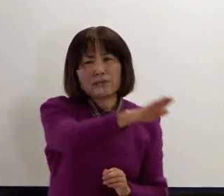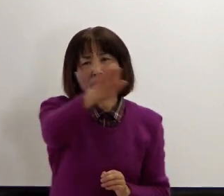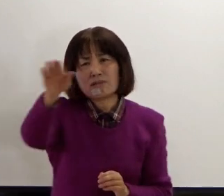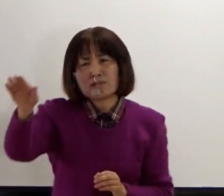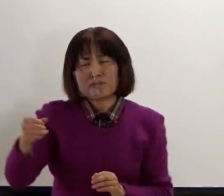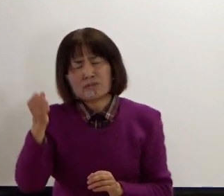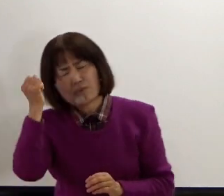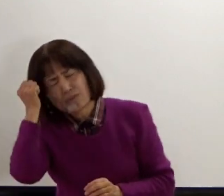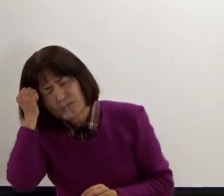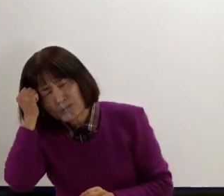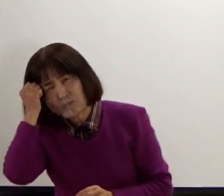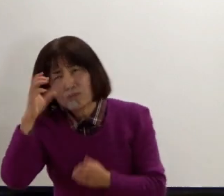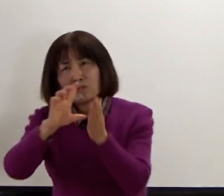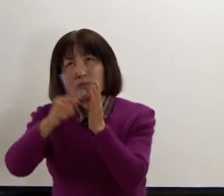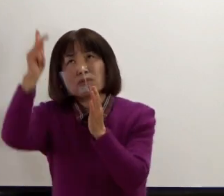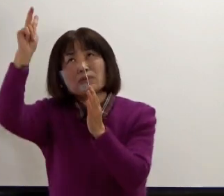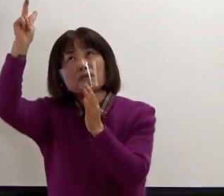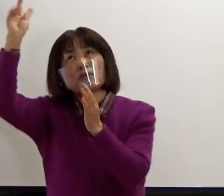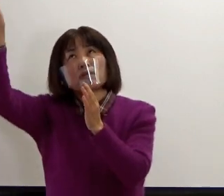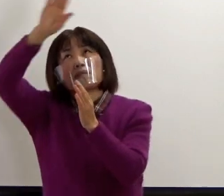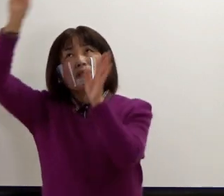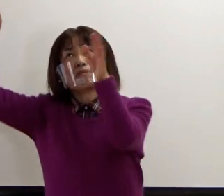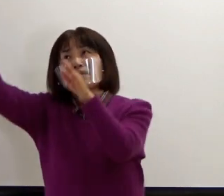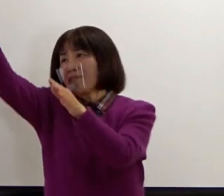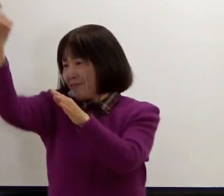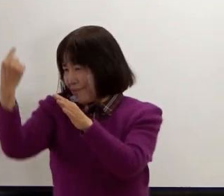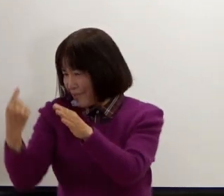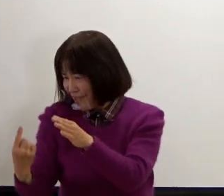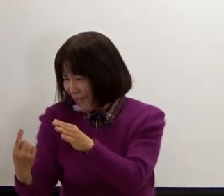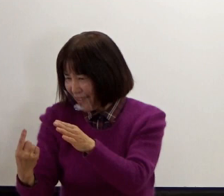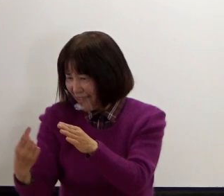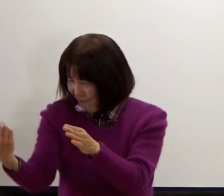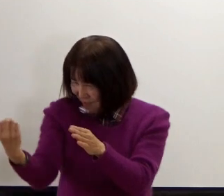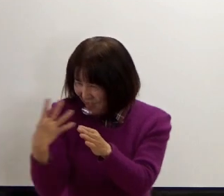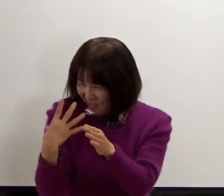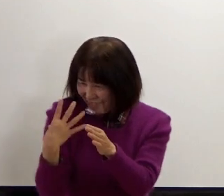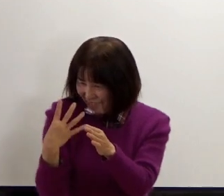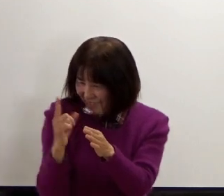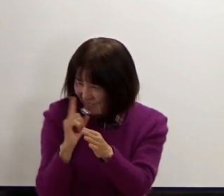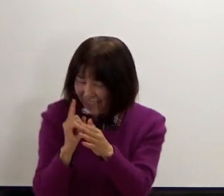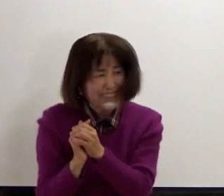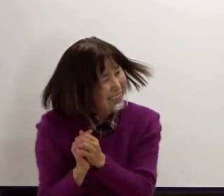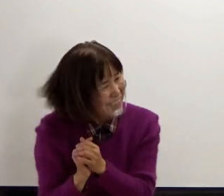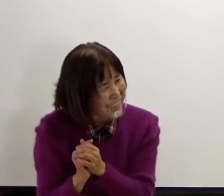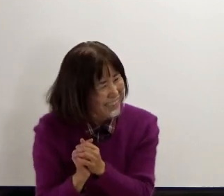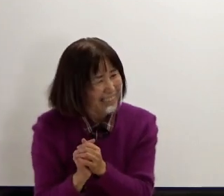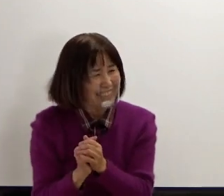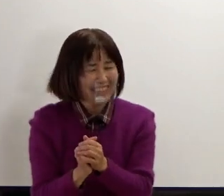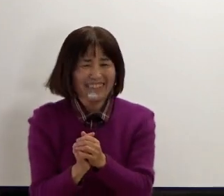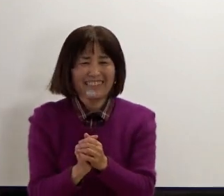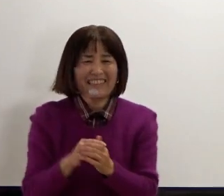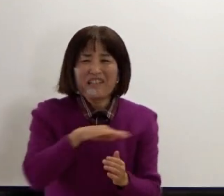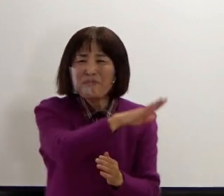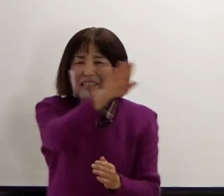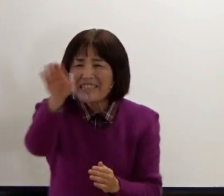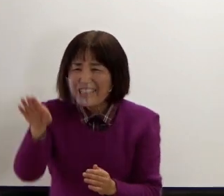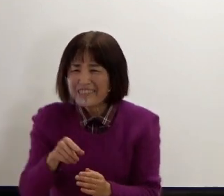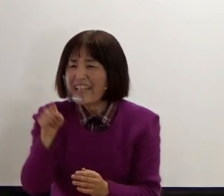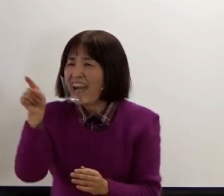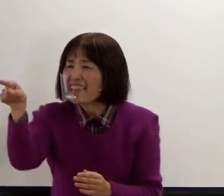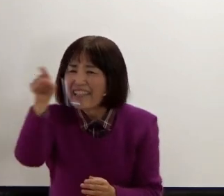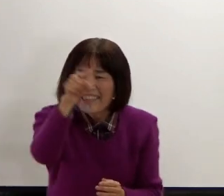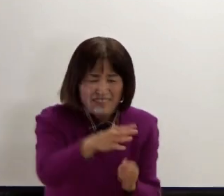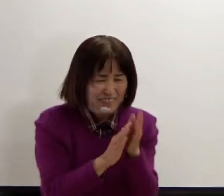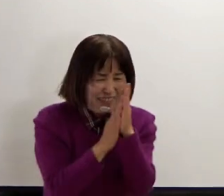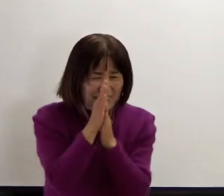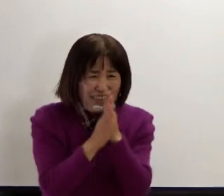ですね。この辺にポンと現れてね、あなたの願いは聞き入れられたって言ってもらうとありがたいですけどね、誰もそ